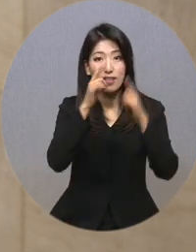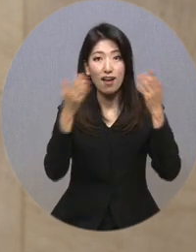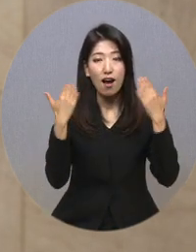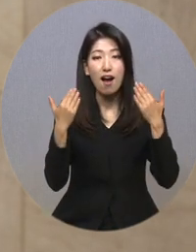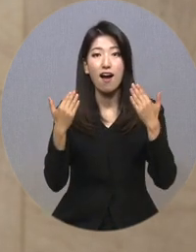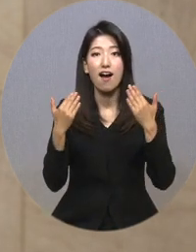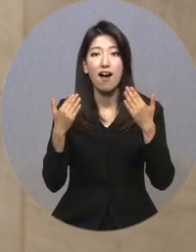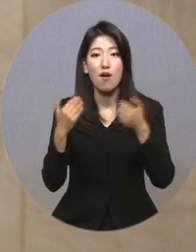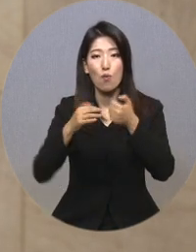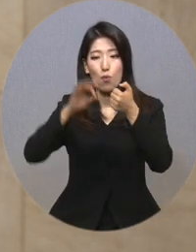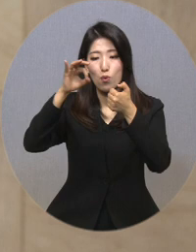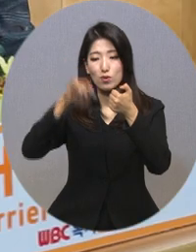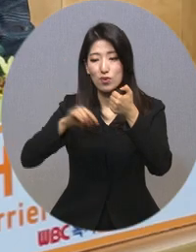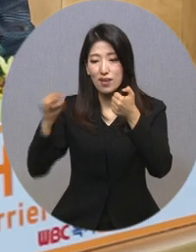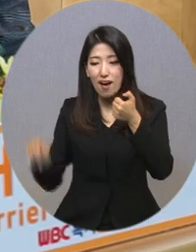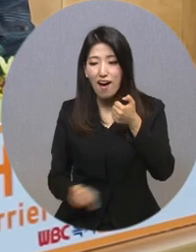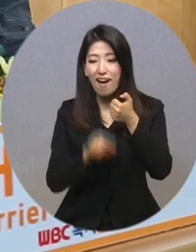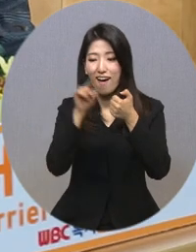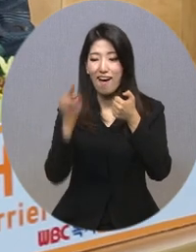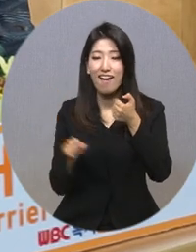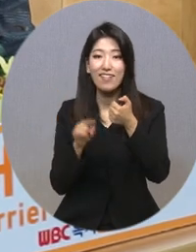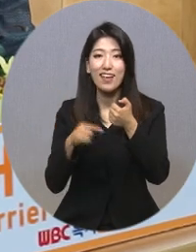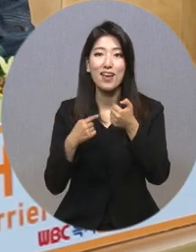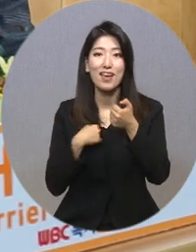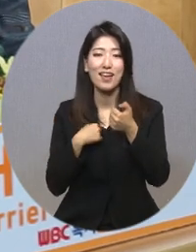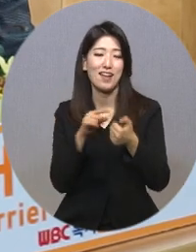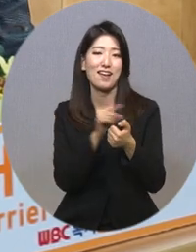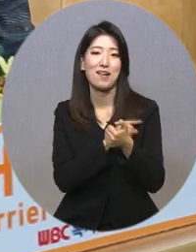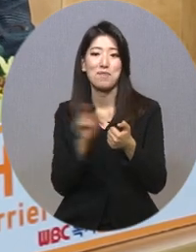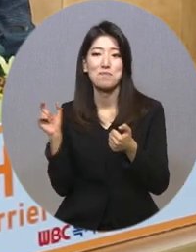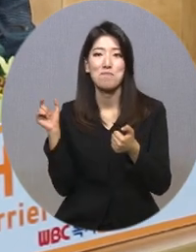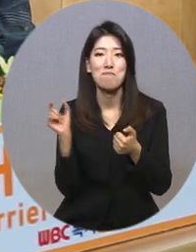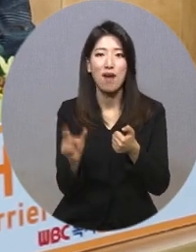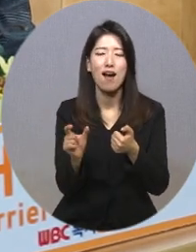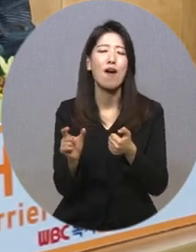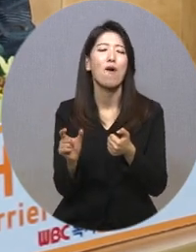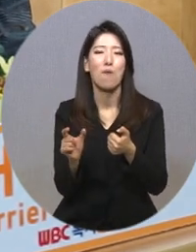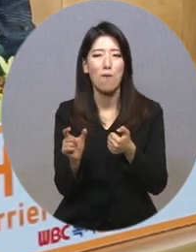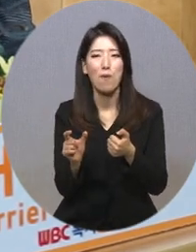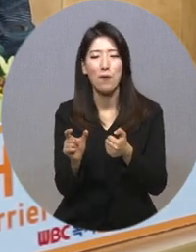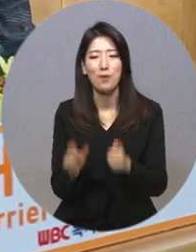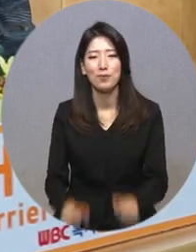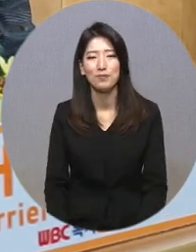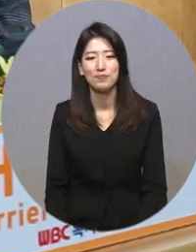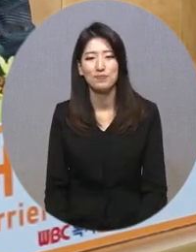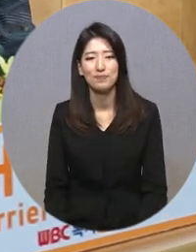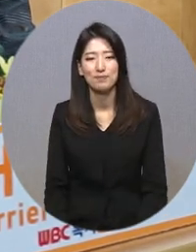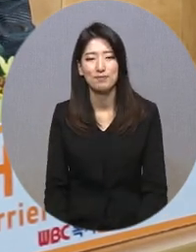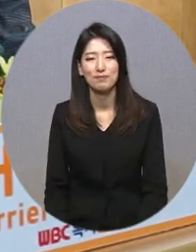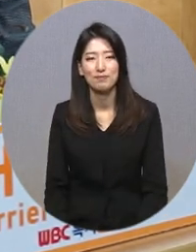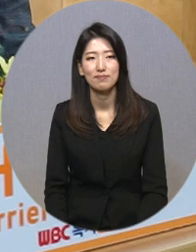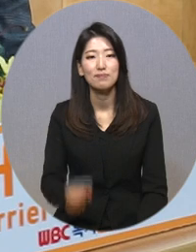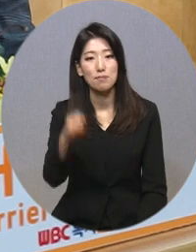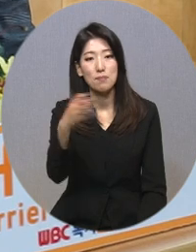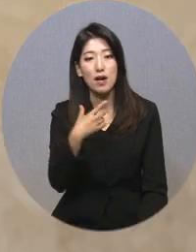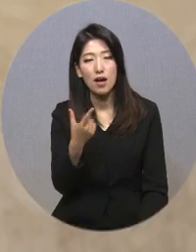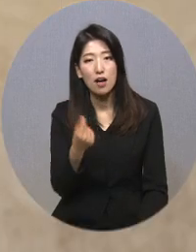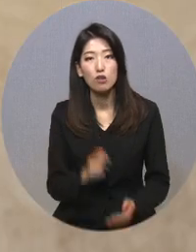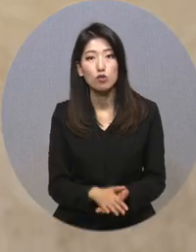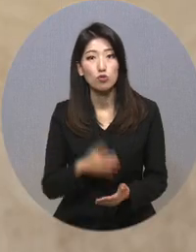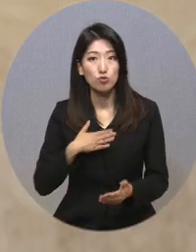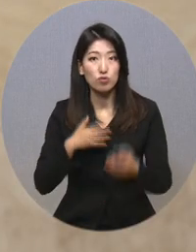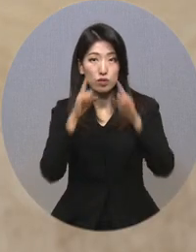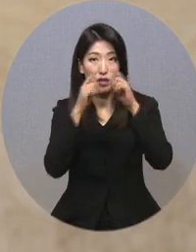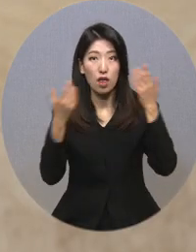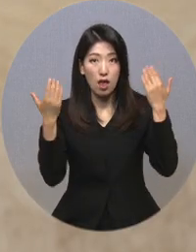드는 아주 그 경사가 있었는데 그 가장 그 키가 뭐냐면 금방 말씀하신 것처럼 저희 대학은